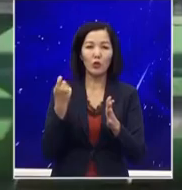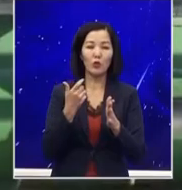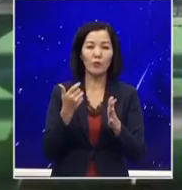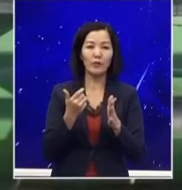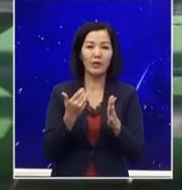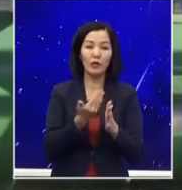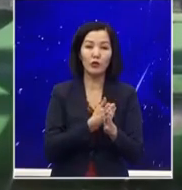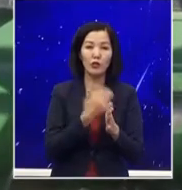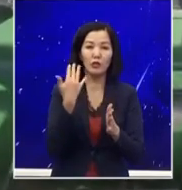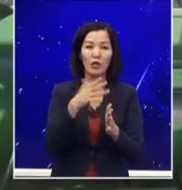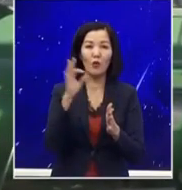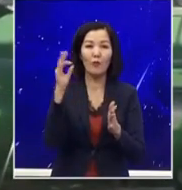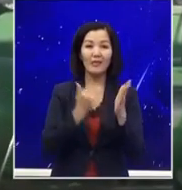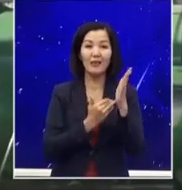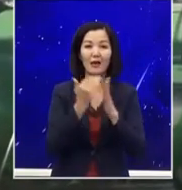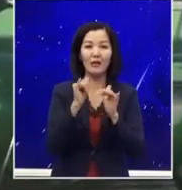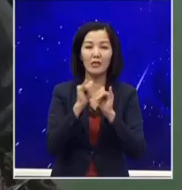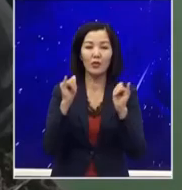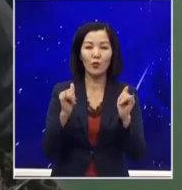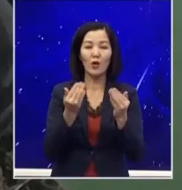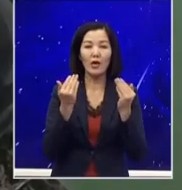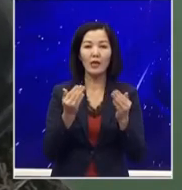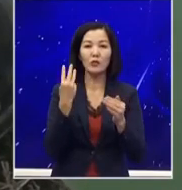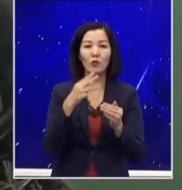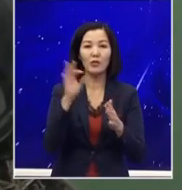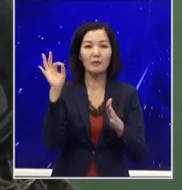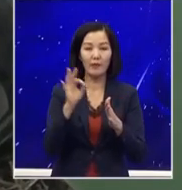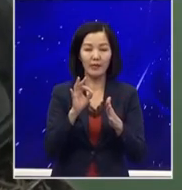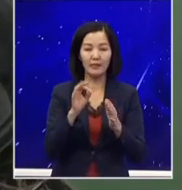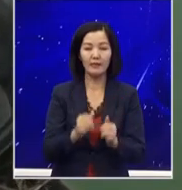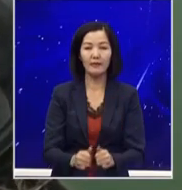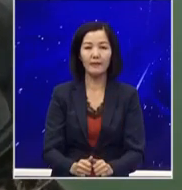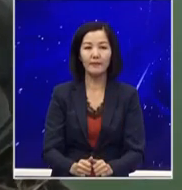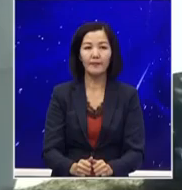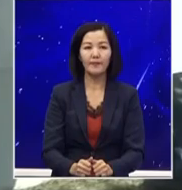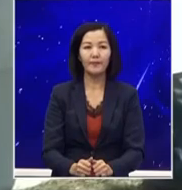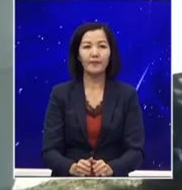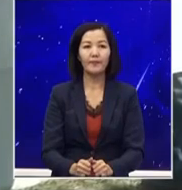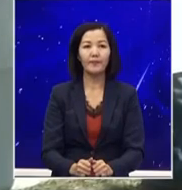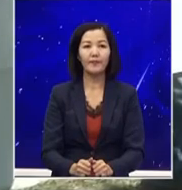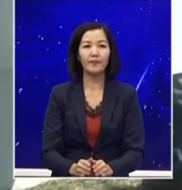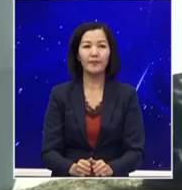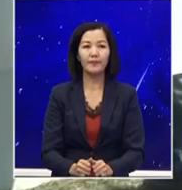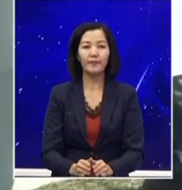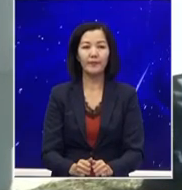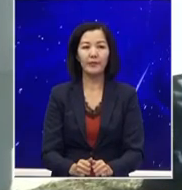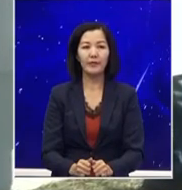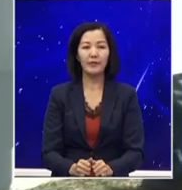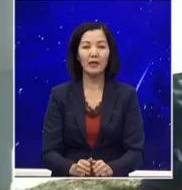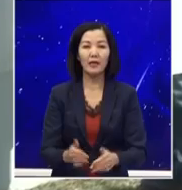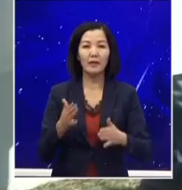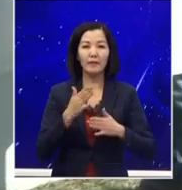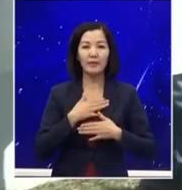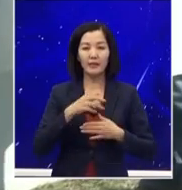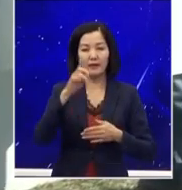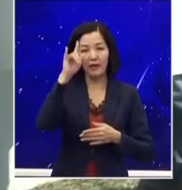сұранысты 50%-ға жеткізу. Әзірге бұл көрсеткіш 30%-ды құрап отыр. Так как наша страна ежегодно закупает. Біздің